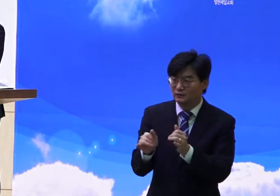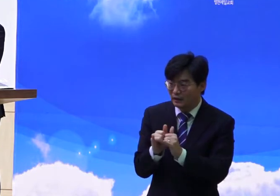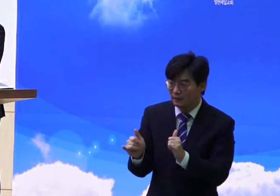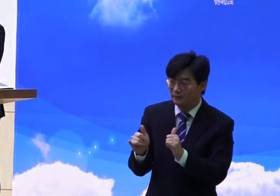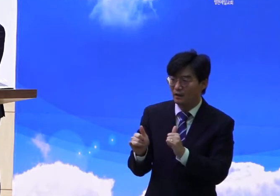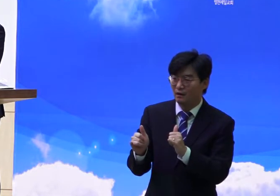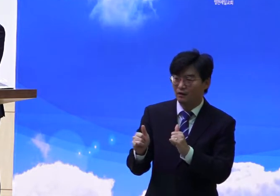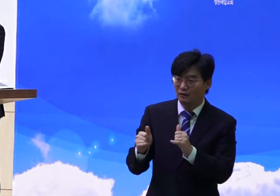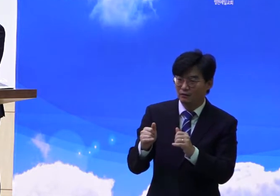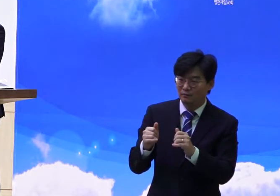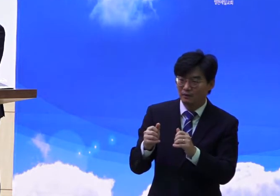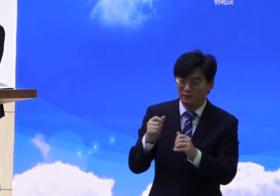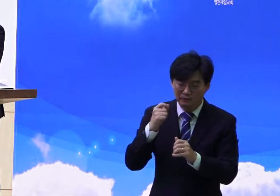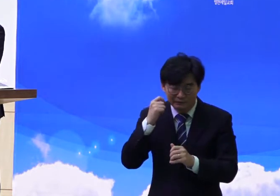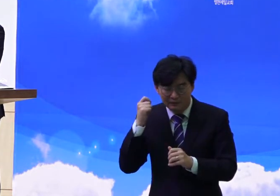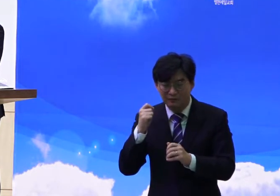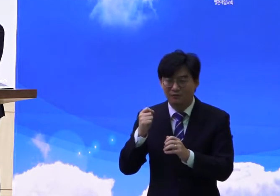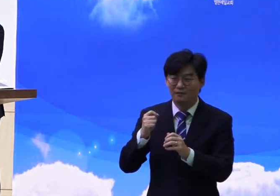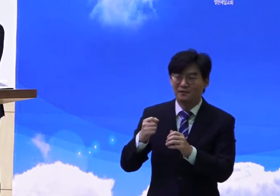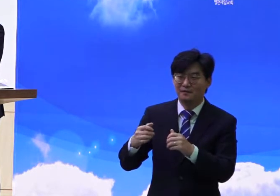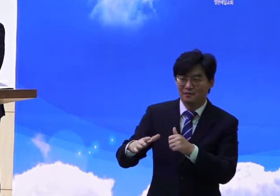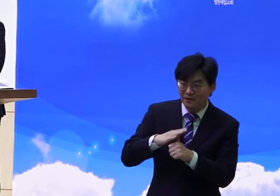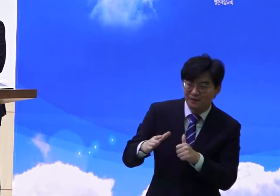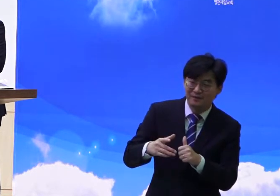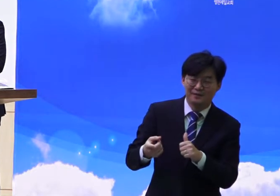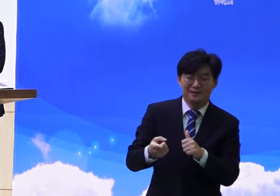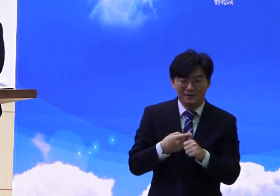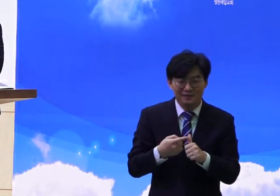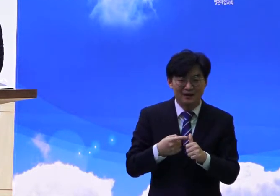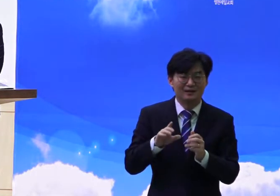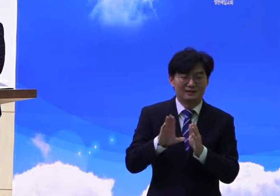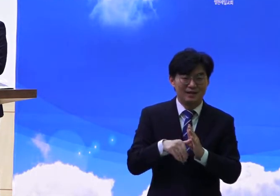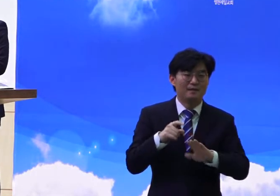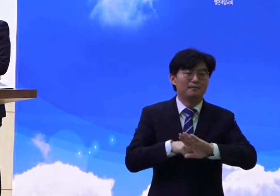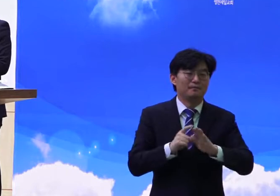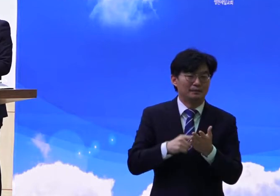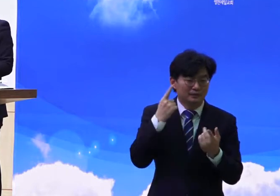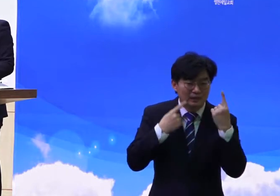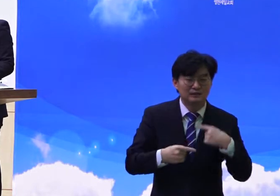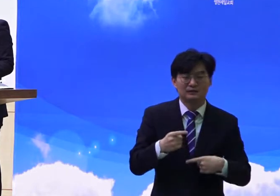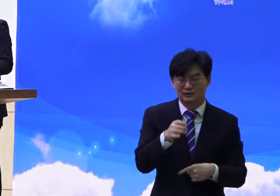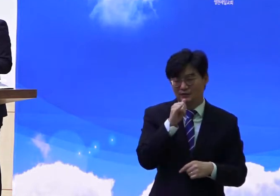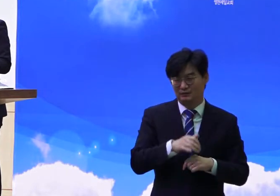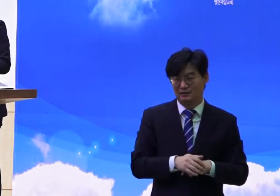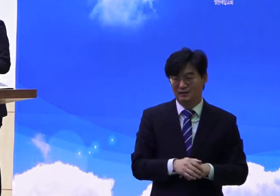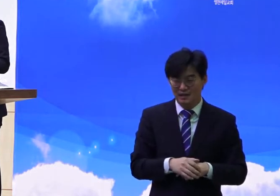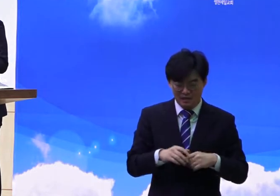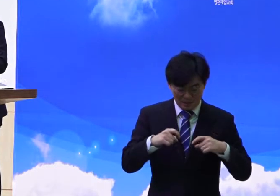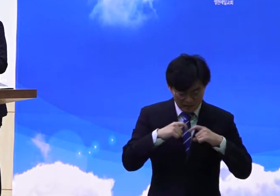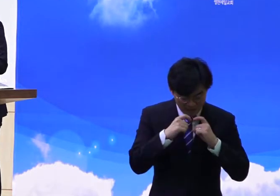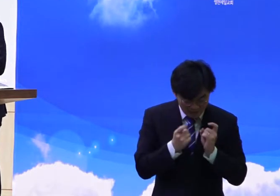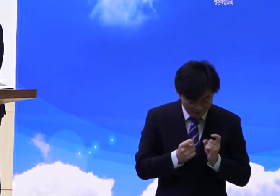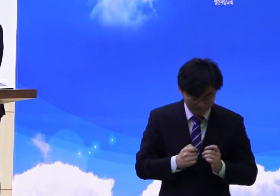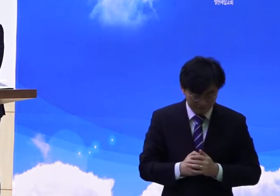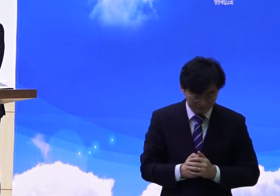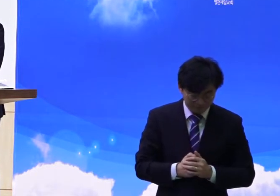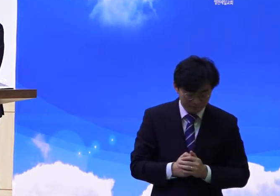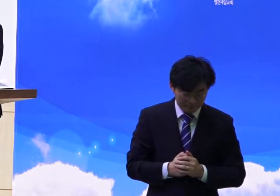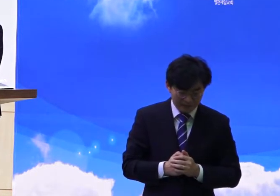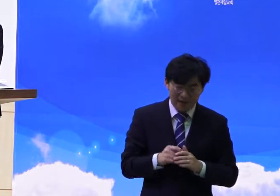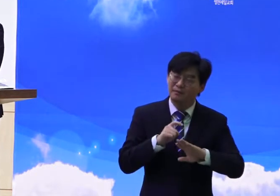그때에 인간의 악한 이기심이 드러나게 됩니다. 근데 여러분, 그때가 절망적인